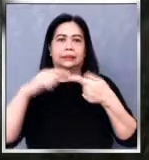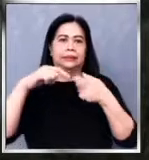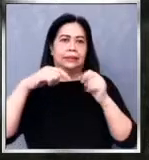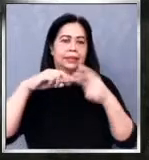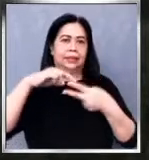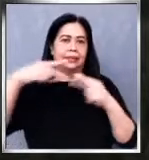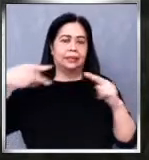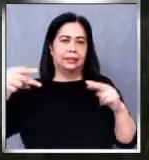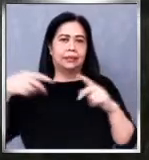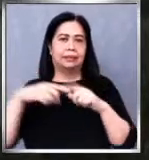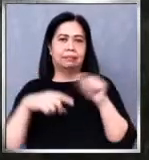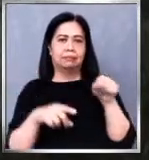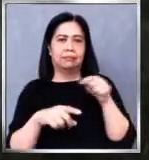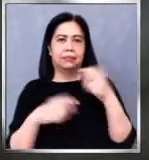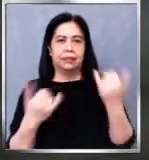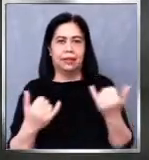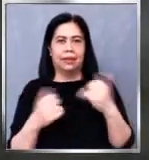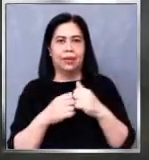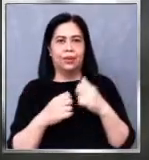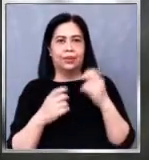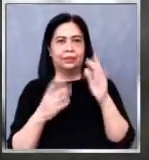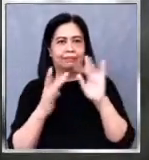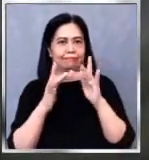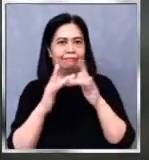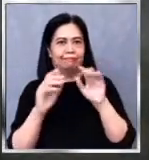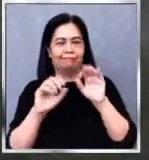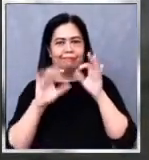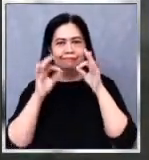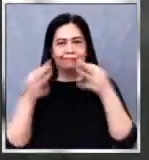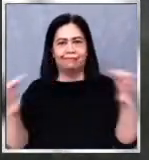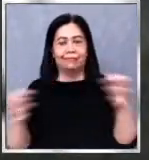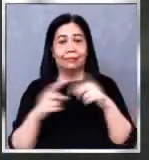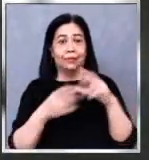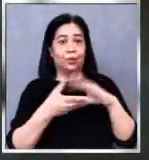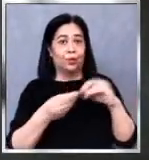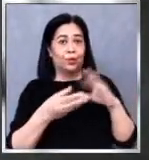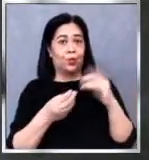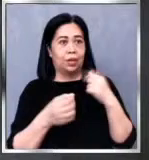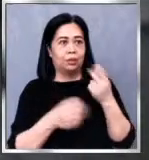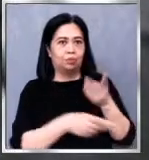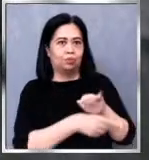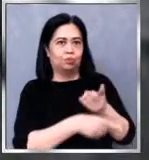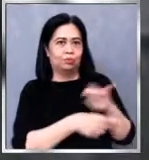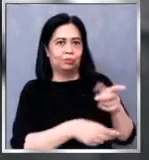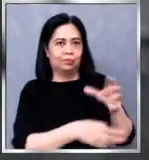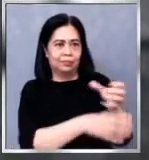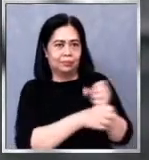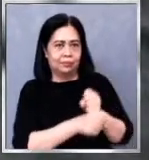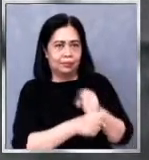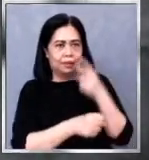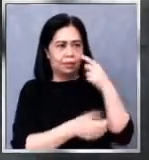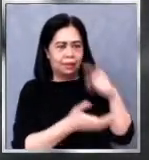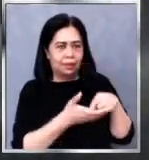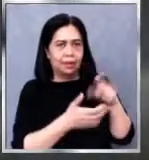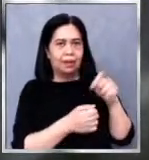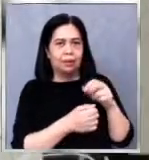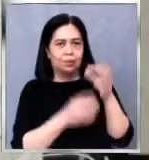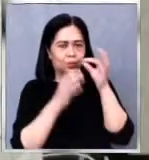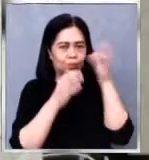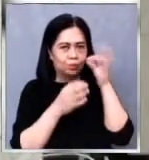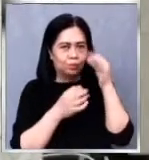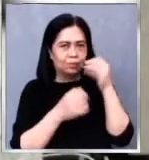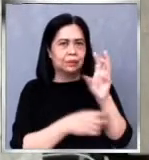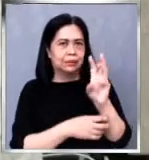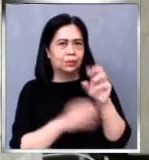na isa na ngayong internet star. Kwento ng mag-asawang kubop-kop kay Midas, nakita nila ang kuting at anim nitong mga kapatid sa likuran